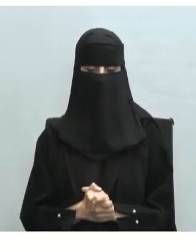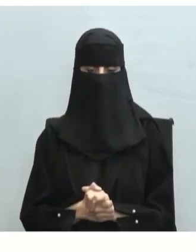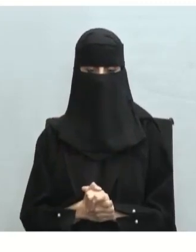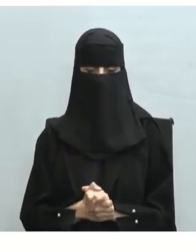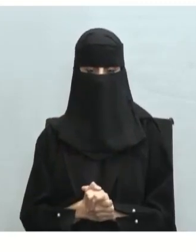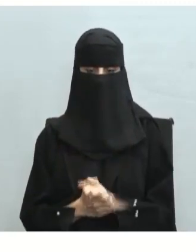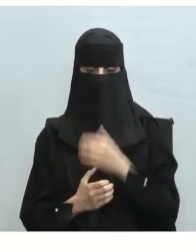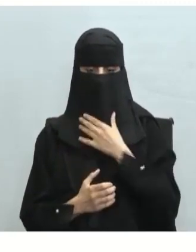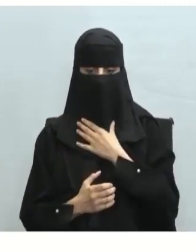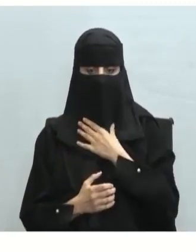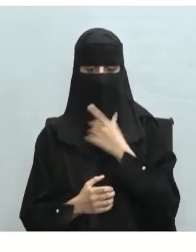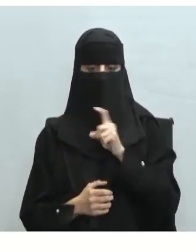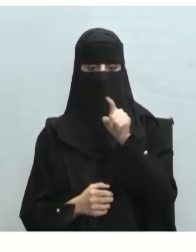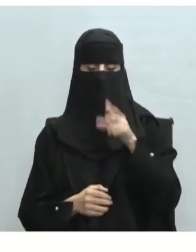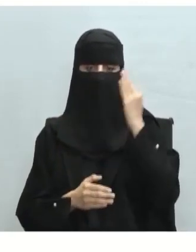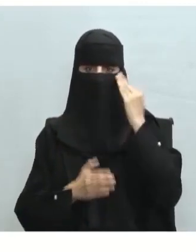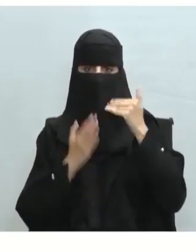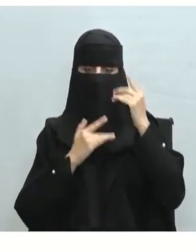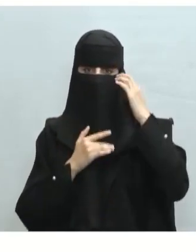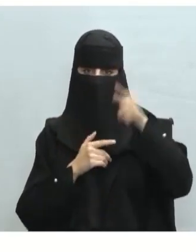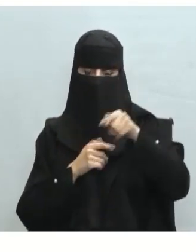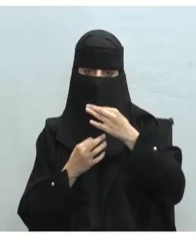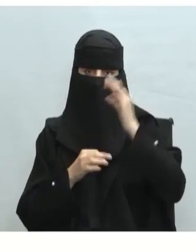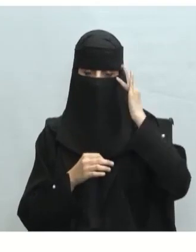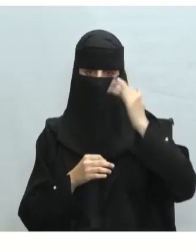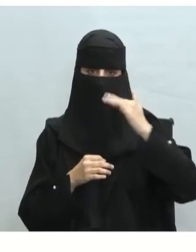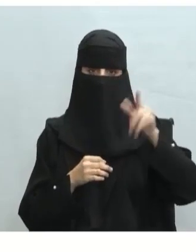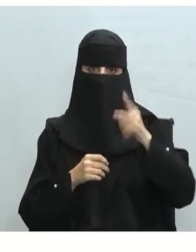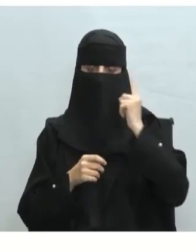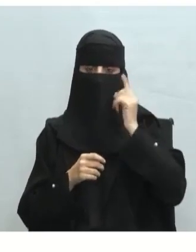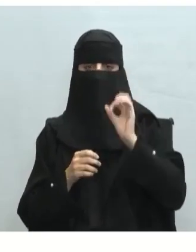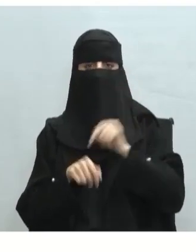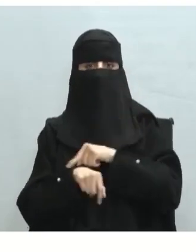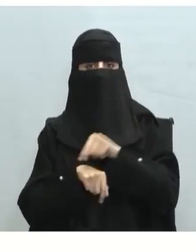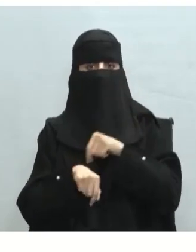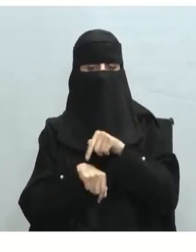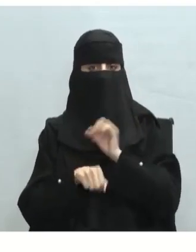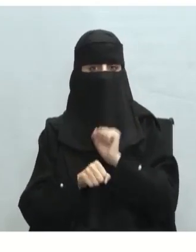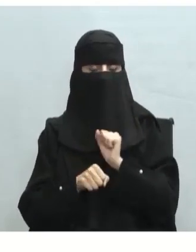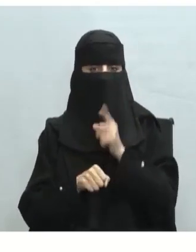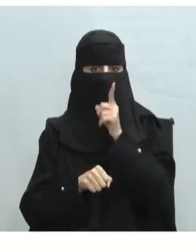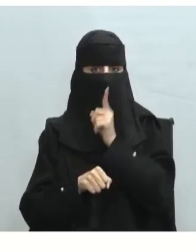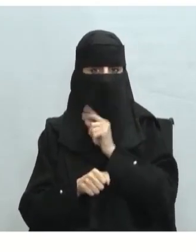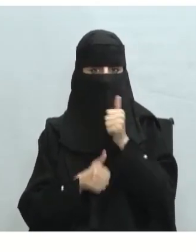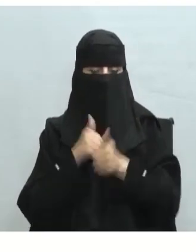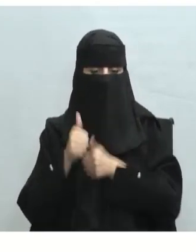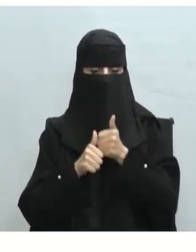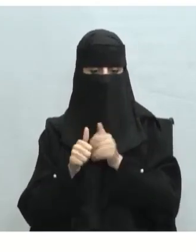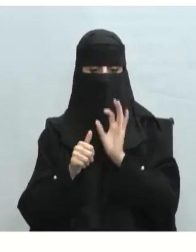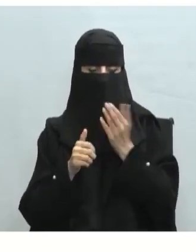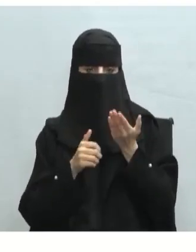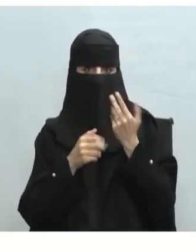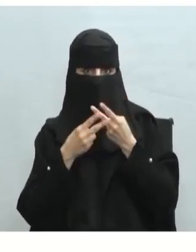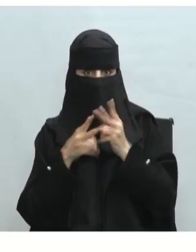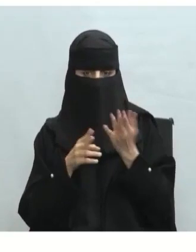لذلك ايضا هنا ثان من التخيل انك علمت بموعد اختبار علمت موعد اختبار قد قبل